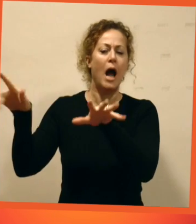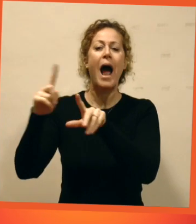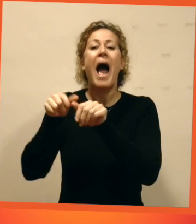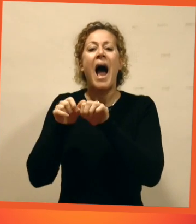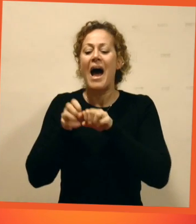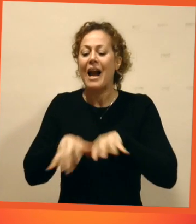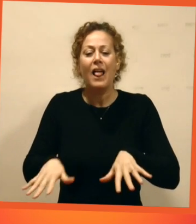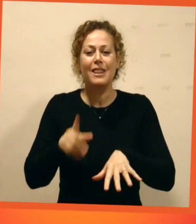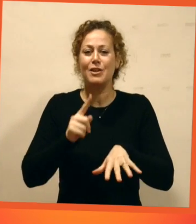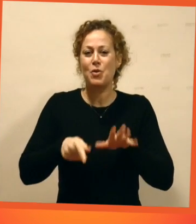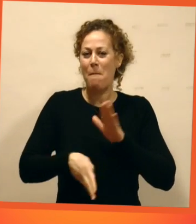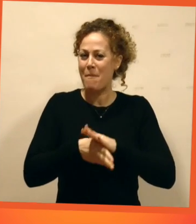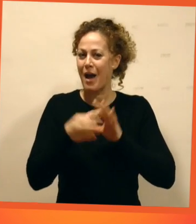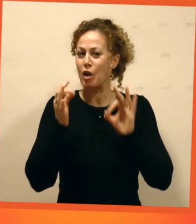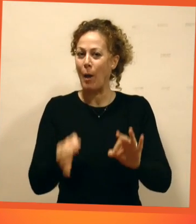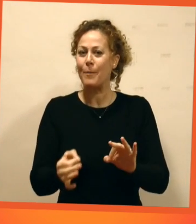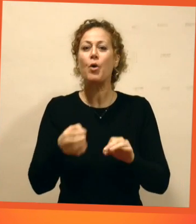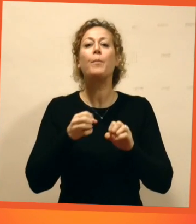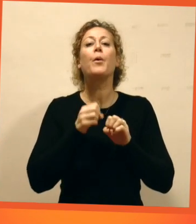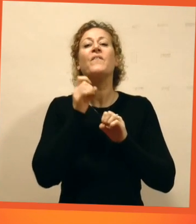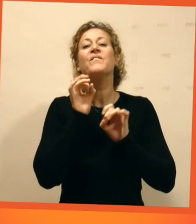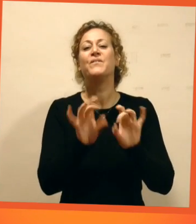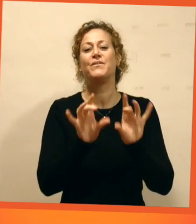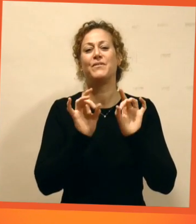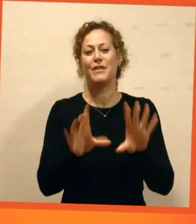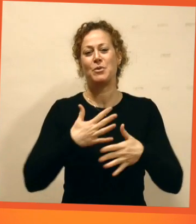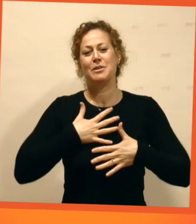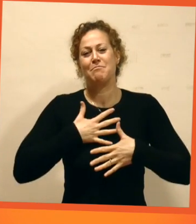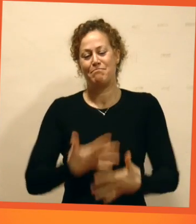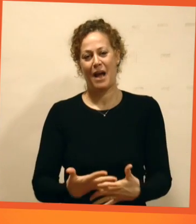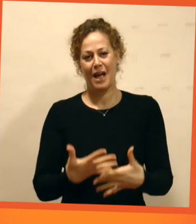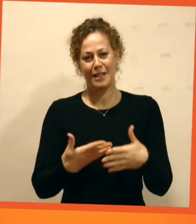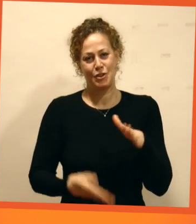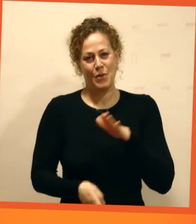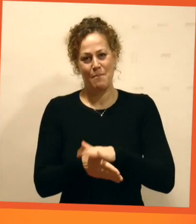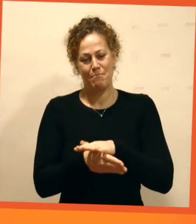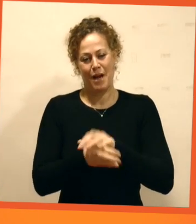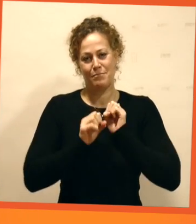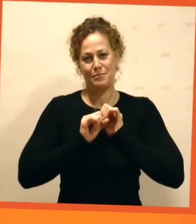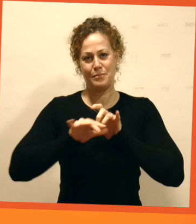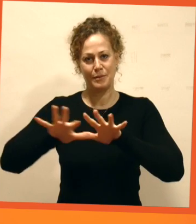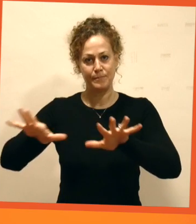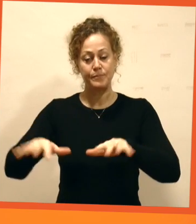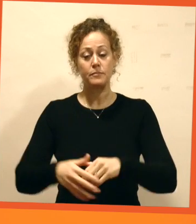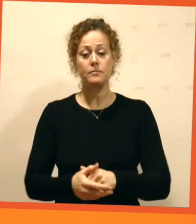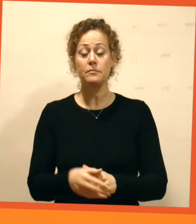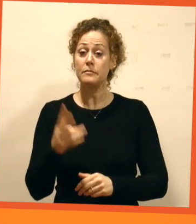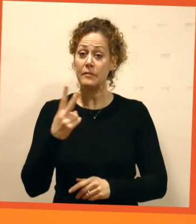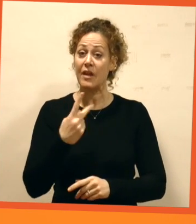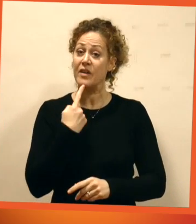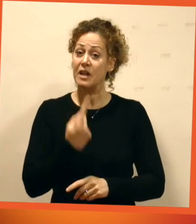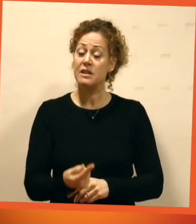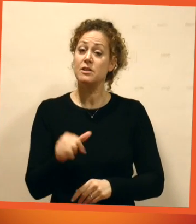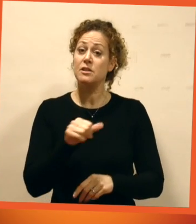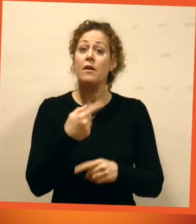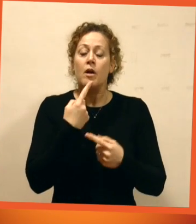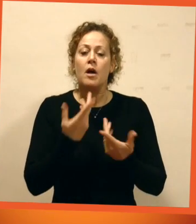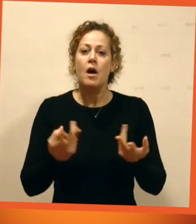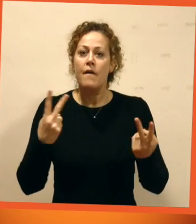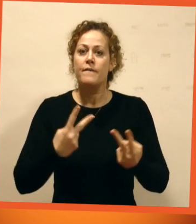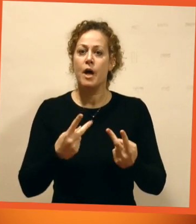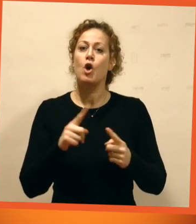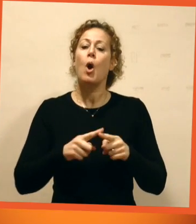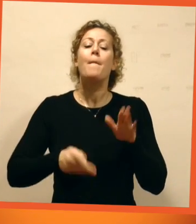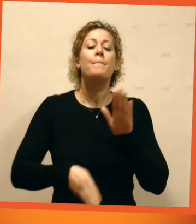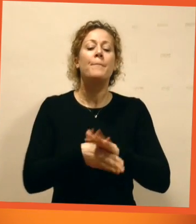Sicuramente sì, questo probabilmente vuol dire anche che la qualità degli insegnamenti automaticamente non subordina l'attenzione per la